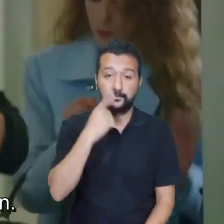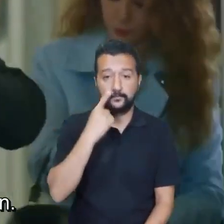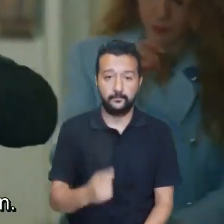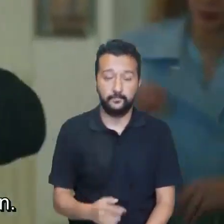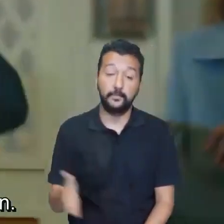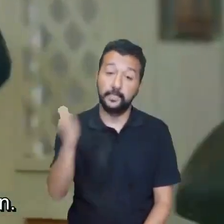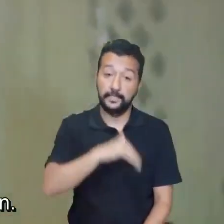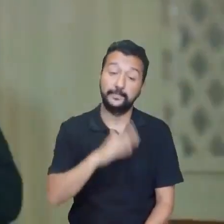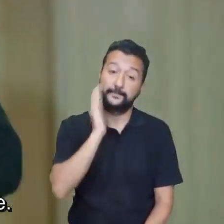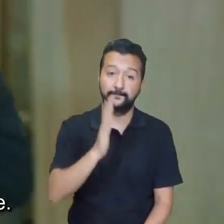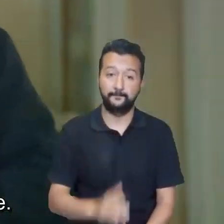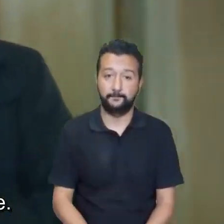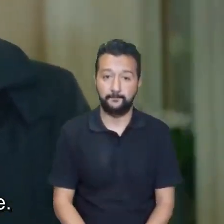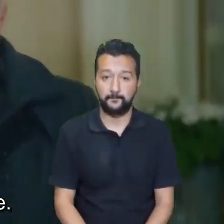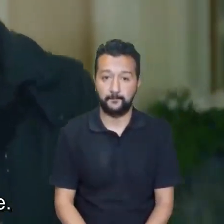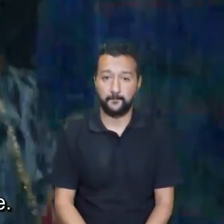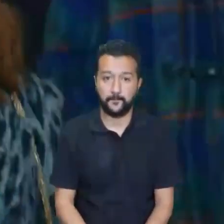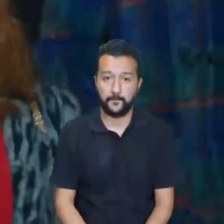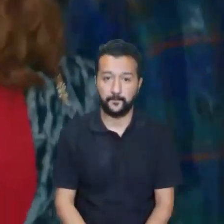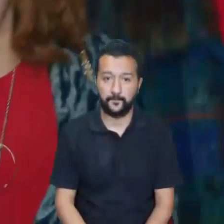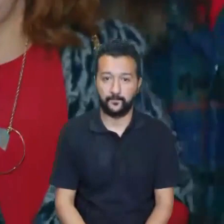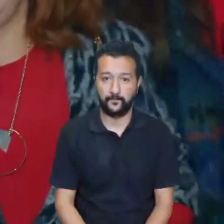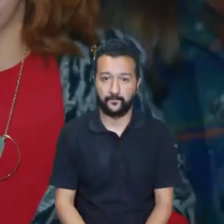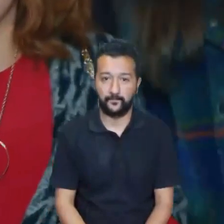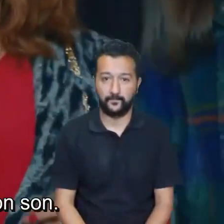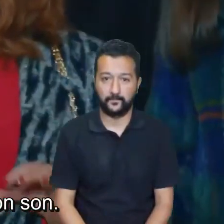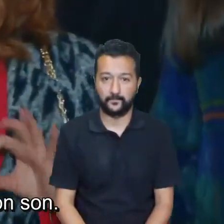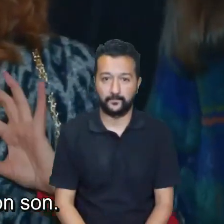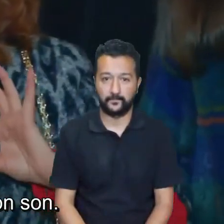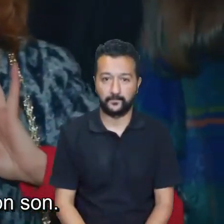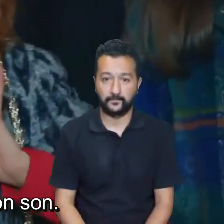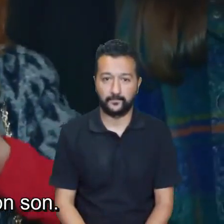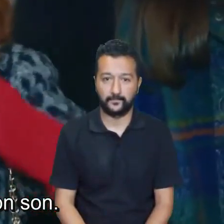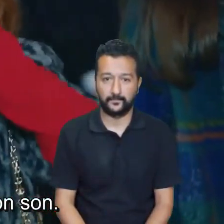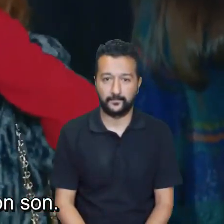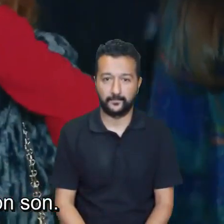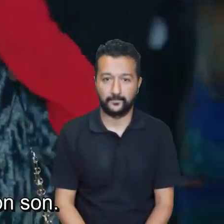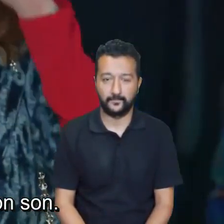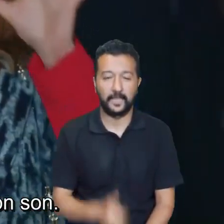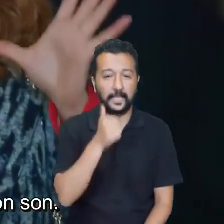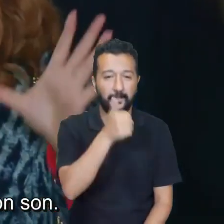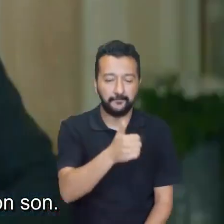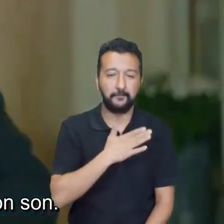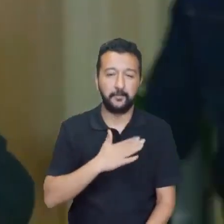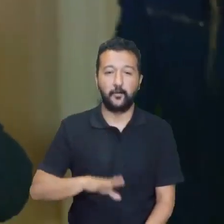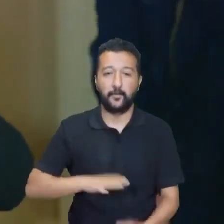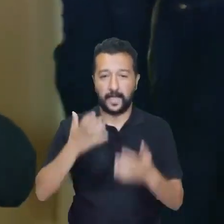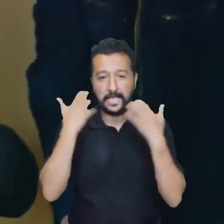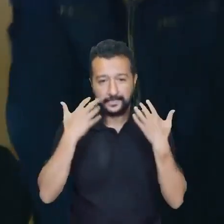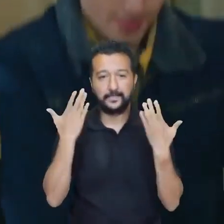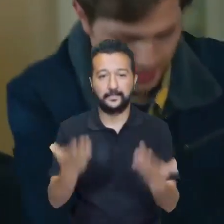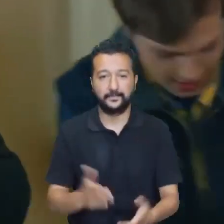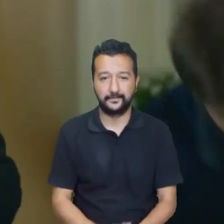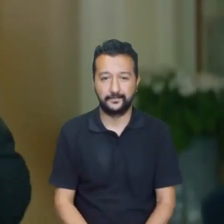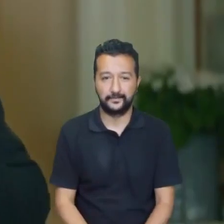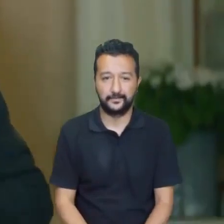bakalım. Hadi gelin. Şener de çıktı kapıdan. İki evin kapısı da aynı anda açıldı. Ayşen kalp yapıp öpücük atarak Şener'e gönderdi. Şener havadan atıp